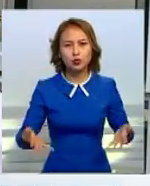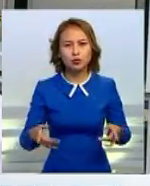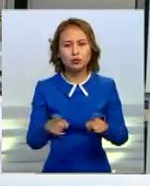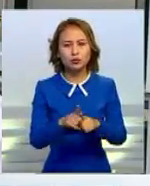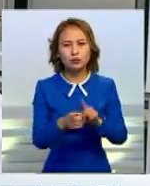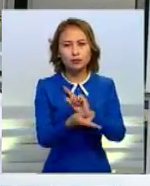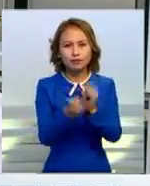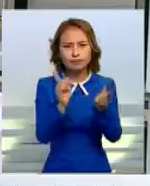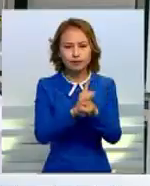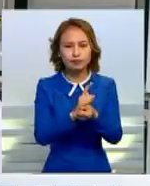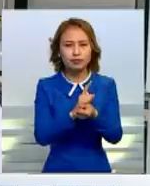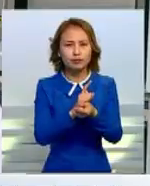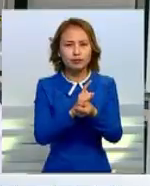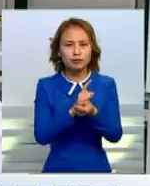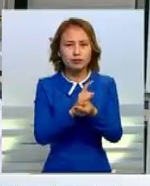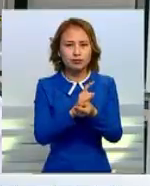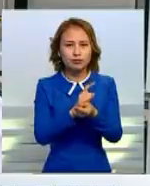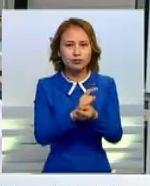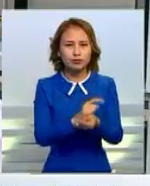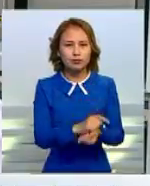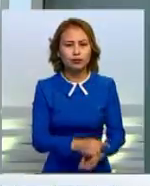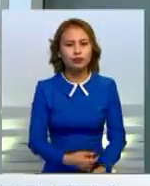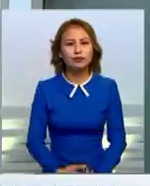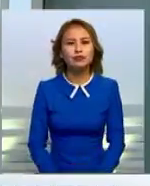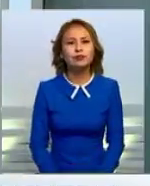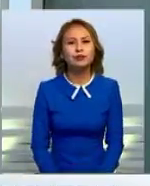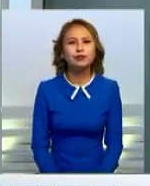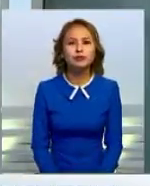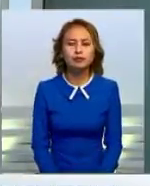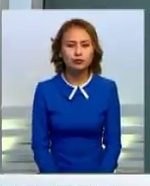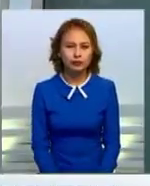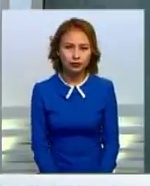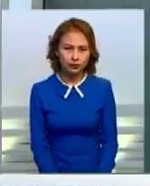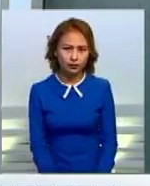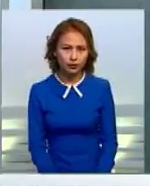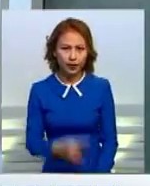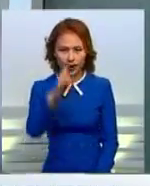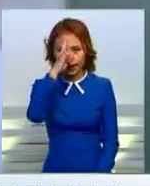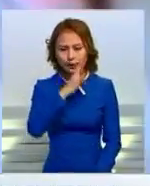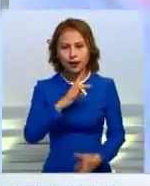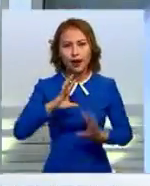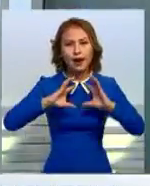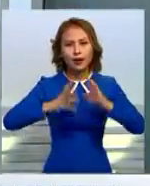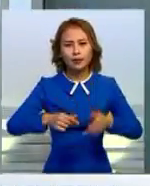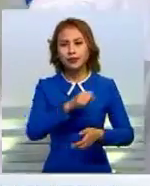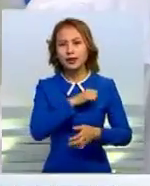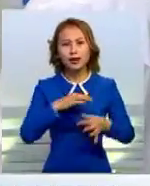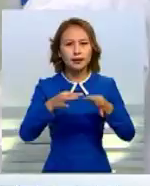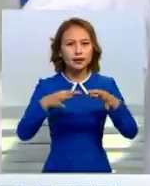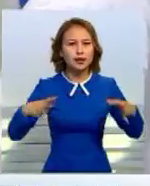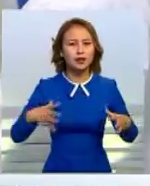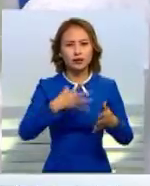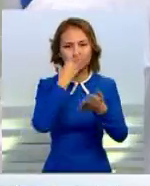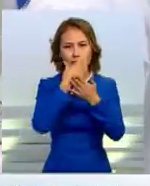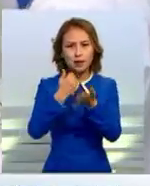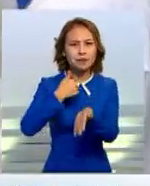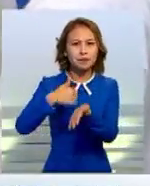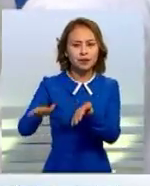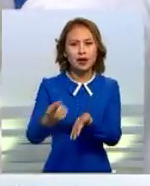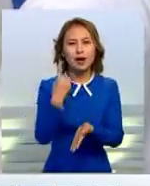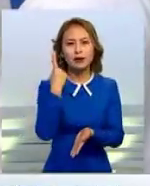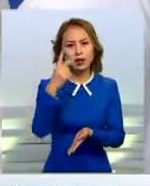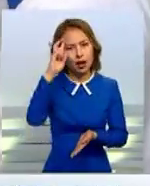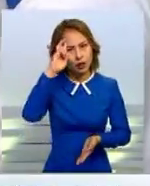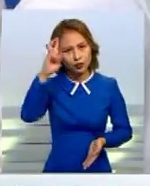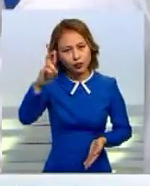дозаны алмағандығын дәлелдеп шығардық десек болады. Қазақстан әлемде ядролық қарудан өз еркімен бас тартқан жалғыз